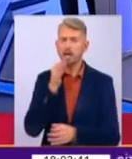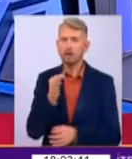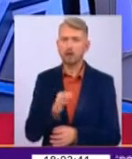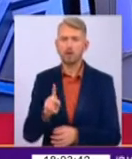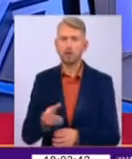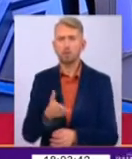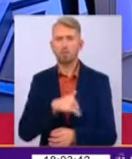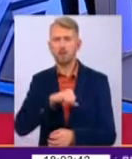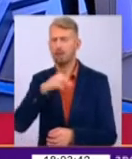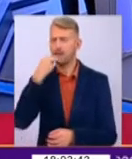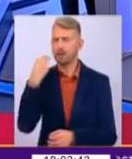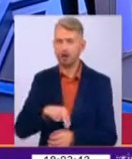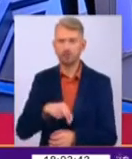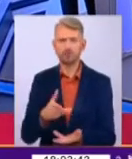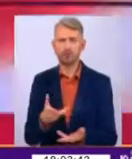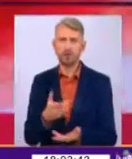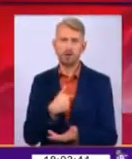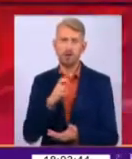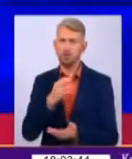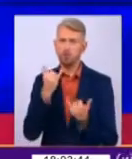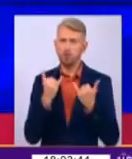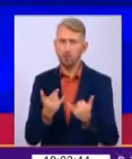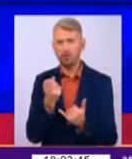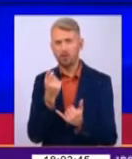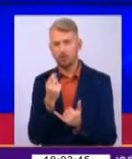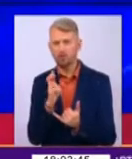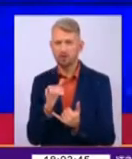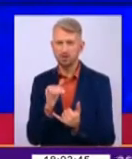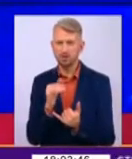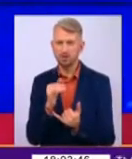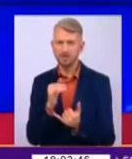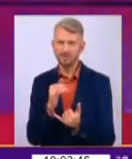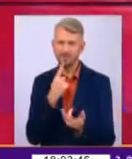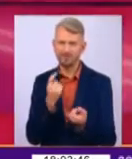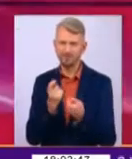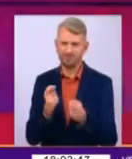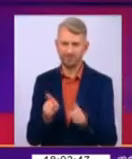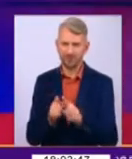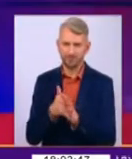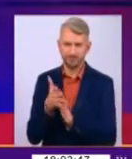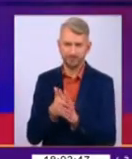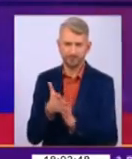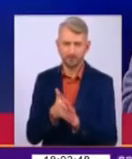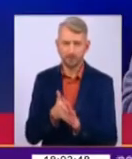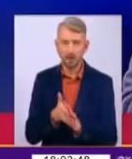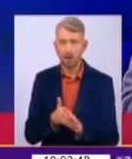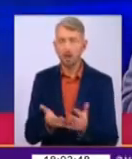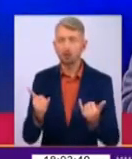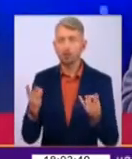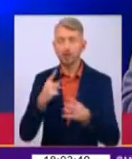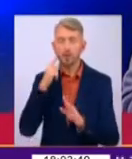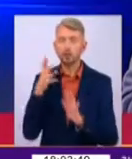що ми найкращі, найліпші, я б сьогодні трошки би поостерігався. Тому що сьогодні треба